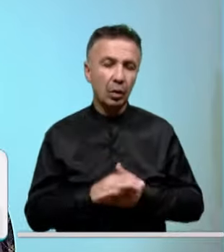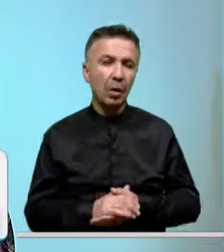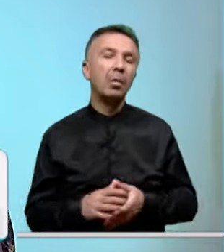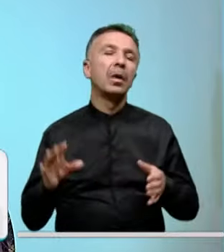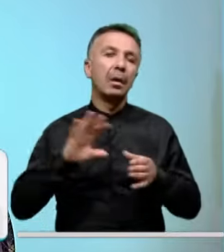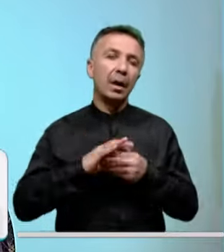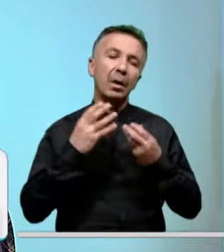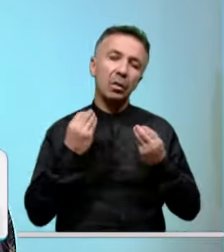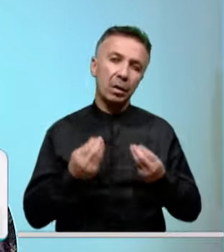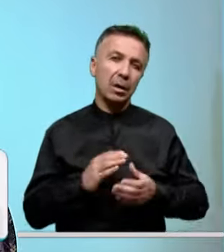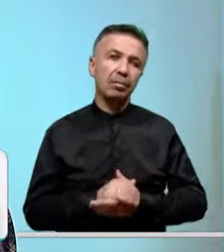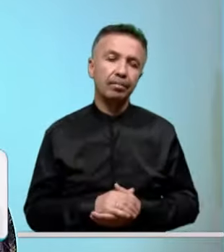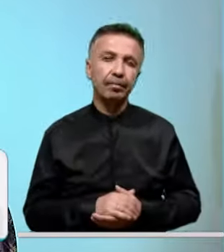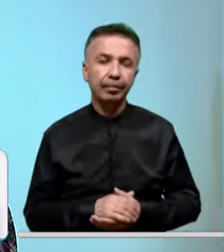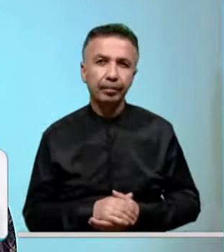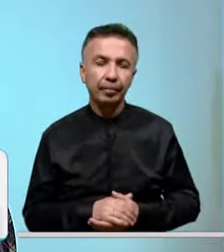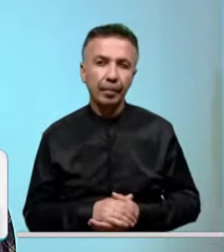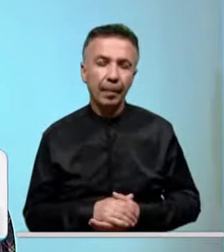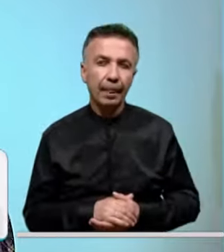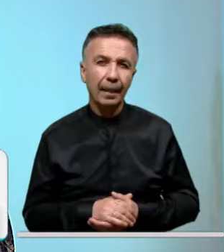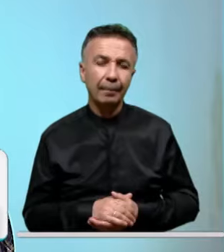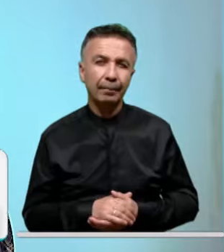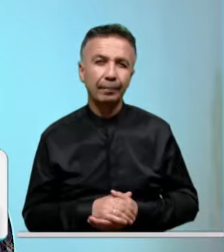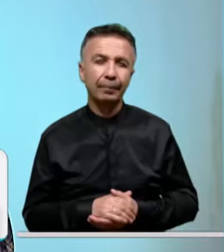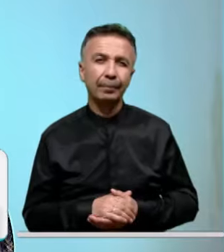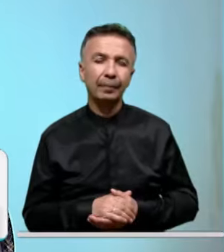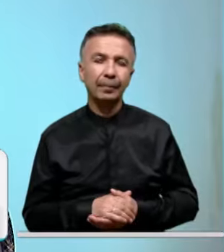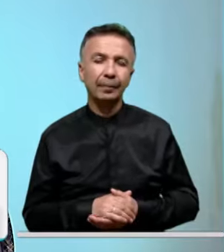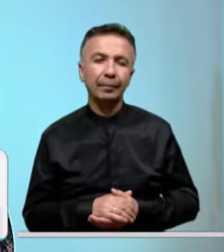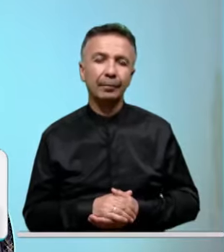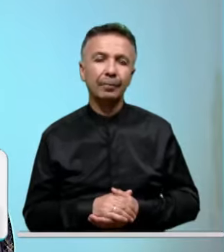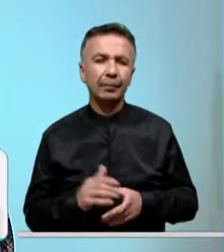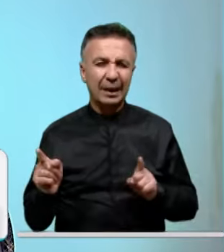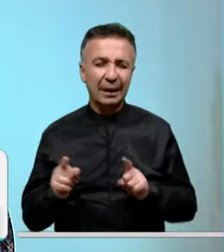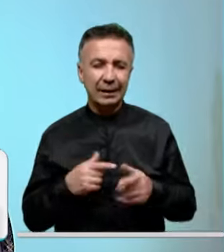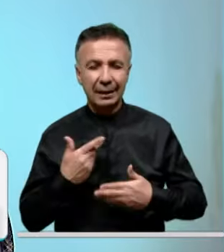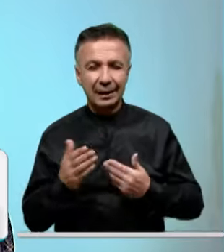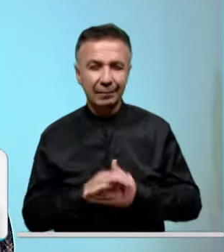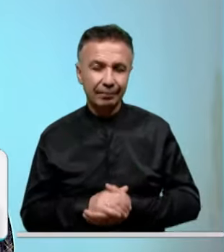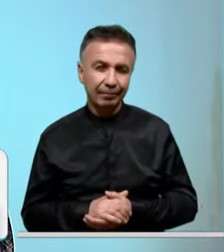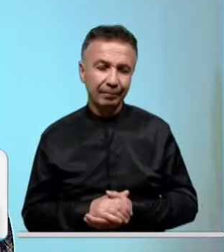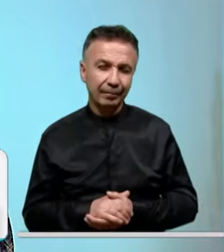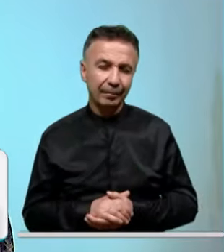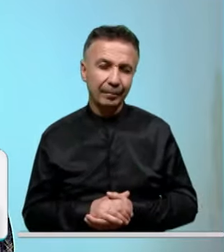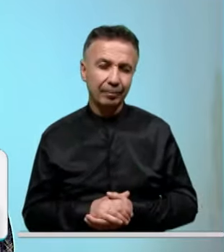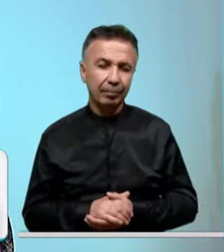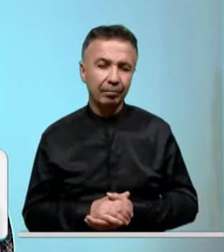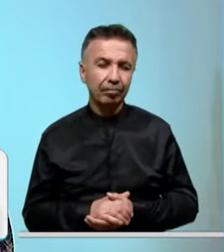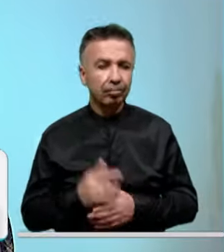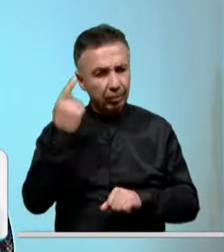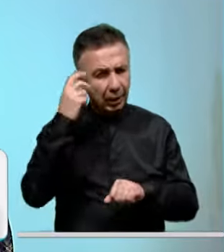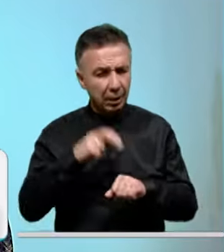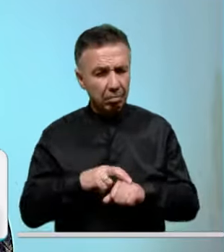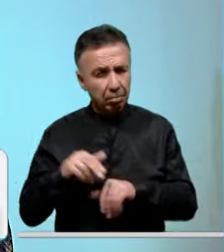bağlantılı belki, bilmiyorum, hatta bekleyenimiz var mı? Yok hocam, süremiz bitti ama. Çok kısa söyleyeyim. Hemen insanımızın aklına şu gelecek. Hocam